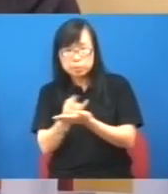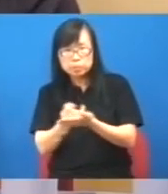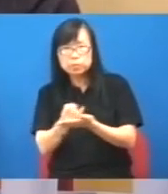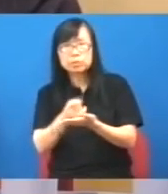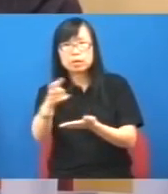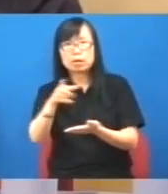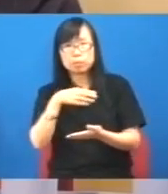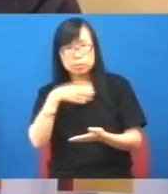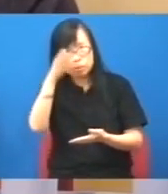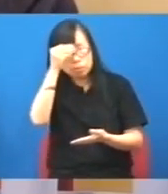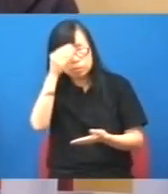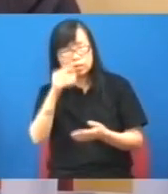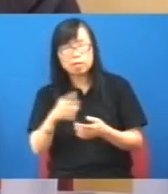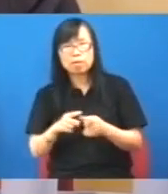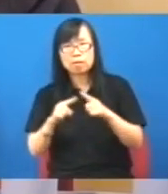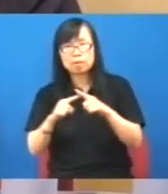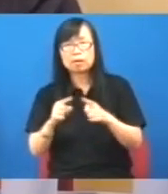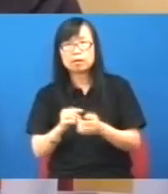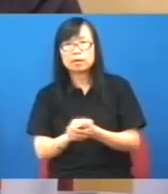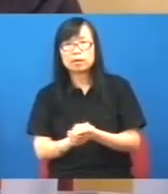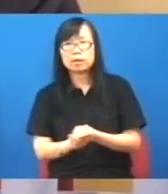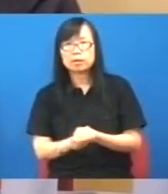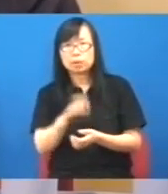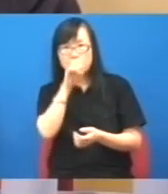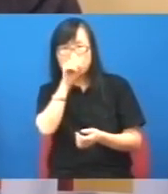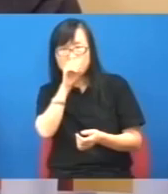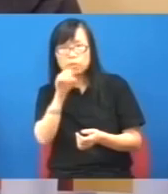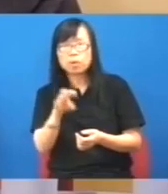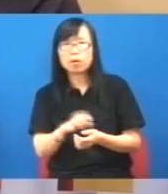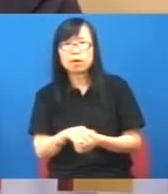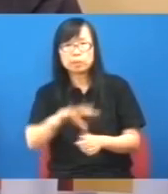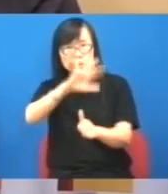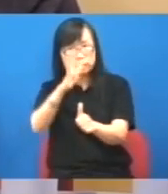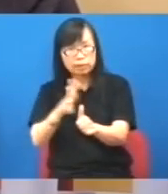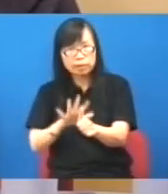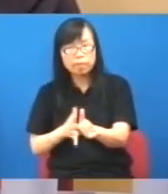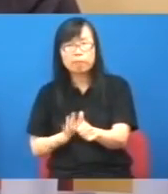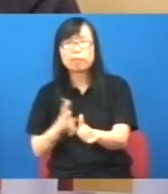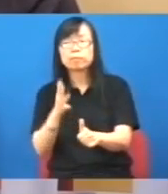有啲學者都寫過講呢、这個嗰件案，其實係咪影響呢、这個